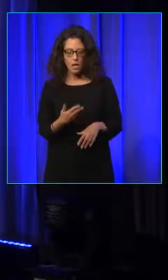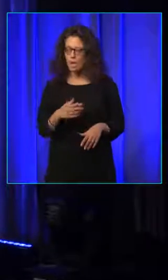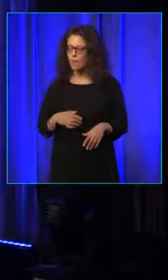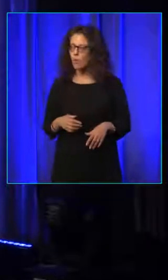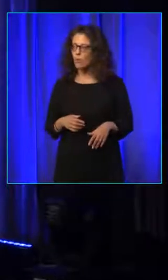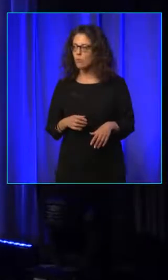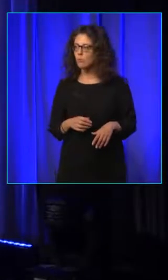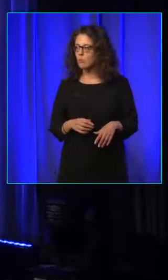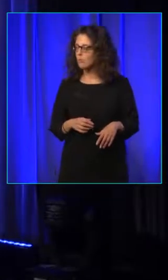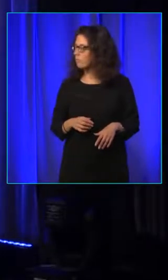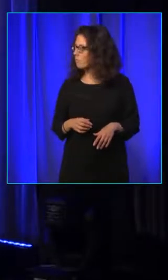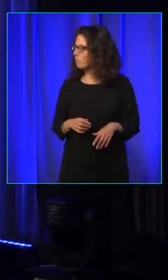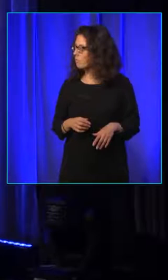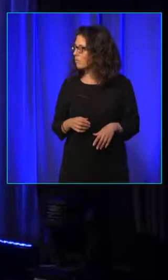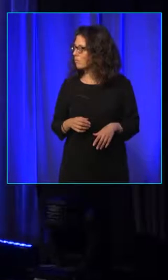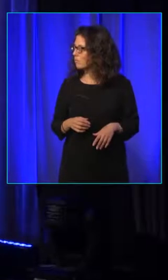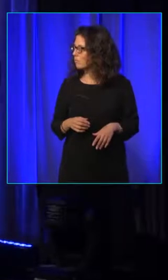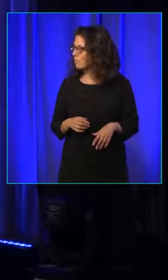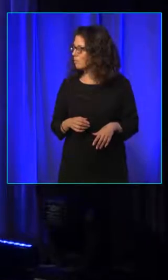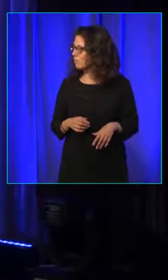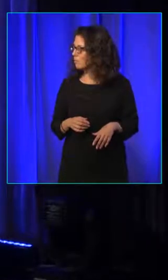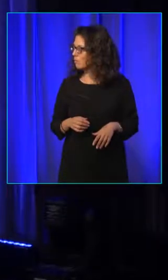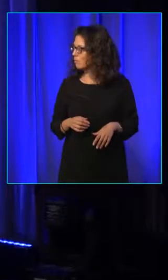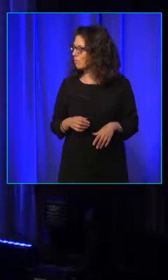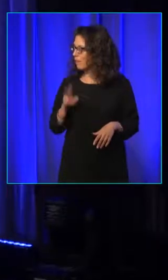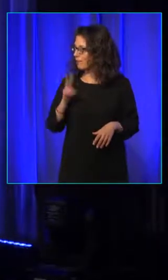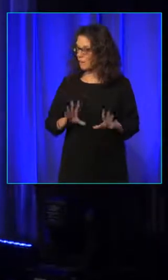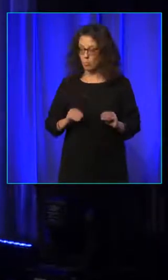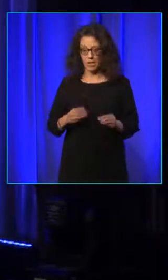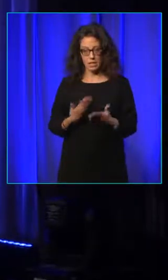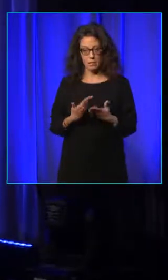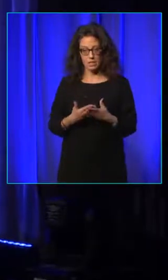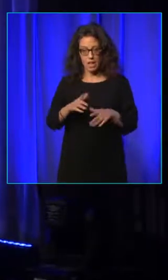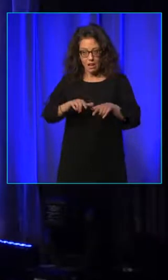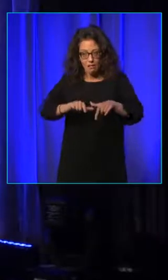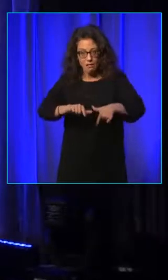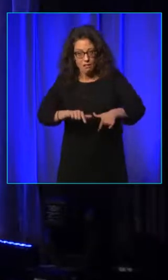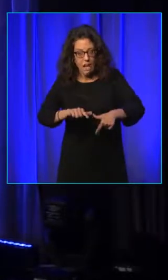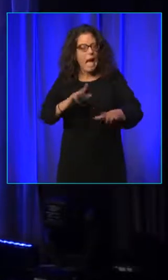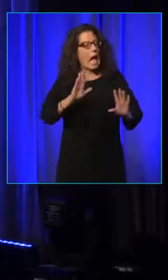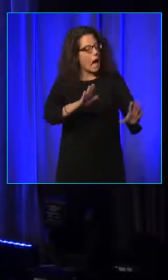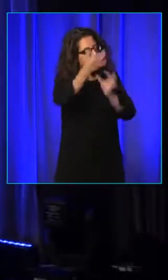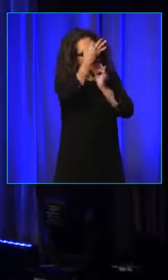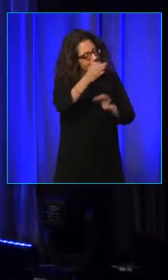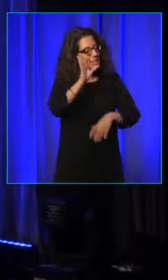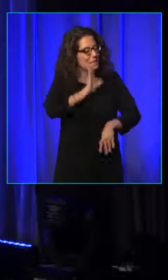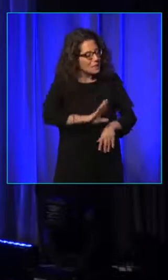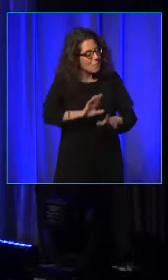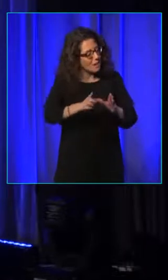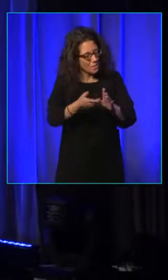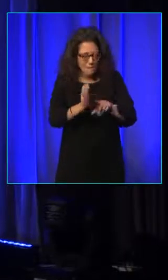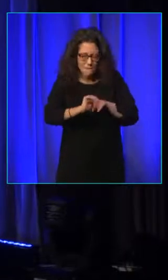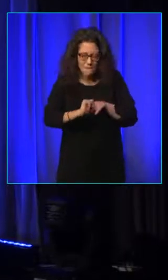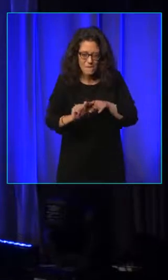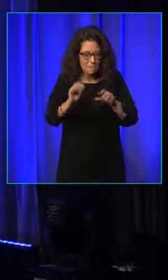Oui, c'est vrai. C'est-à-dire que tu es positionnée comme ça? Comme ça, oui. Ah, d'accord, vas-y. Alors, sois bien précise, fais-le,